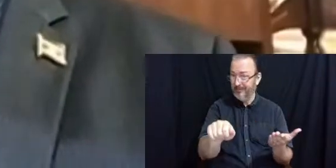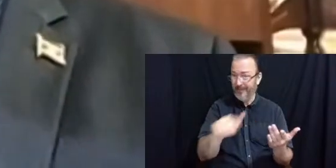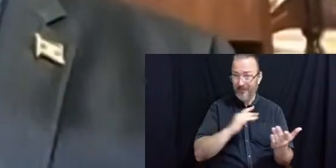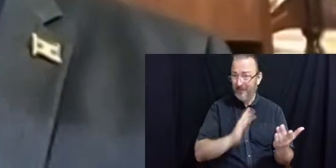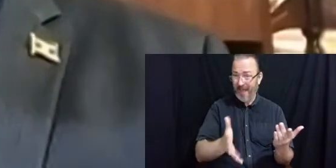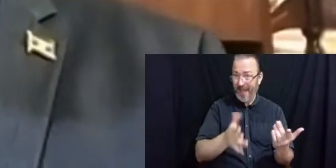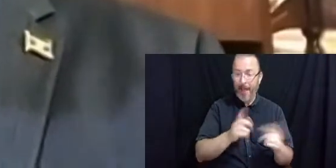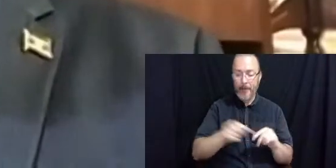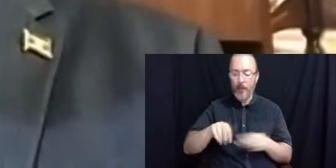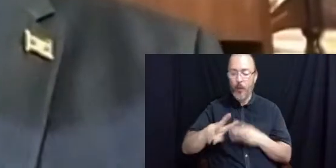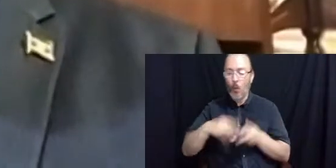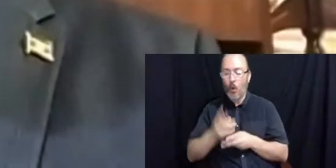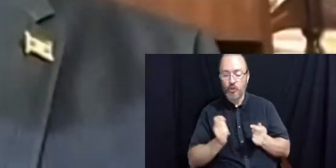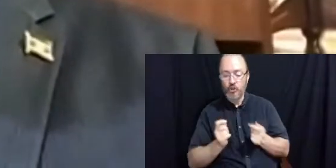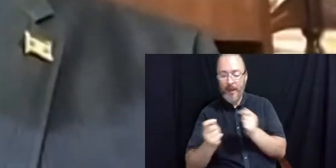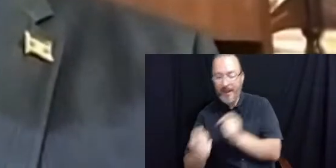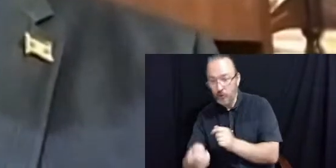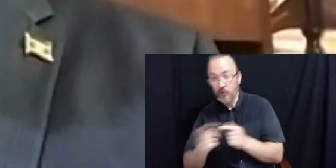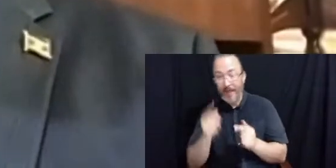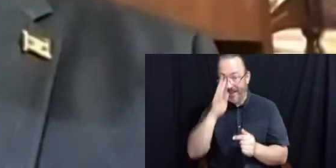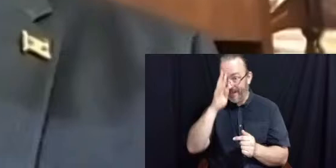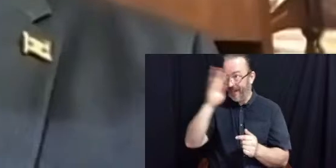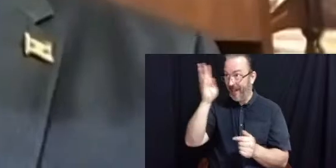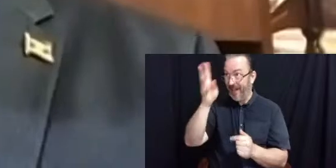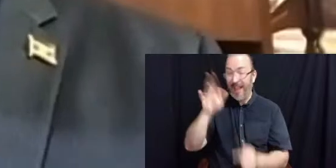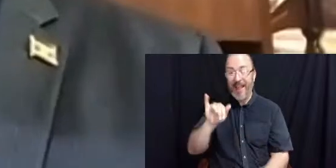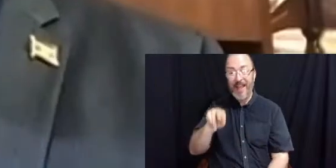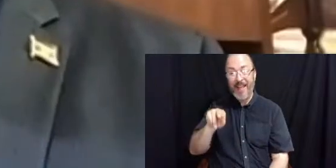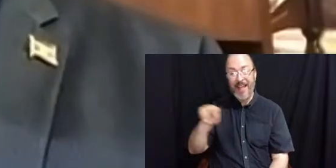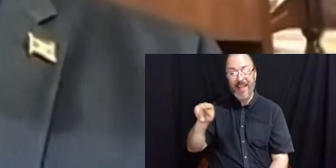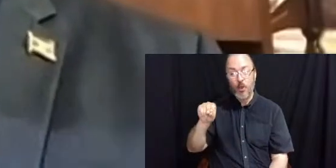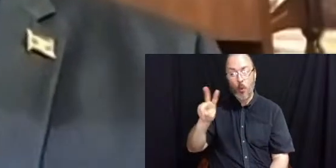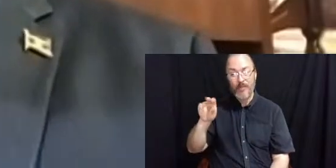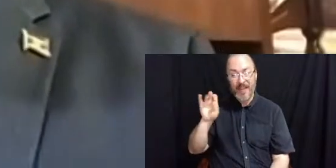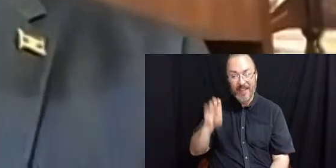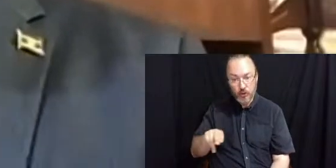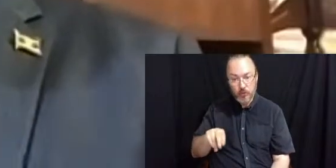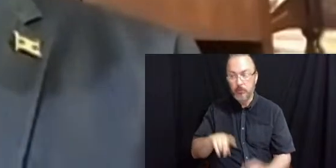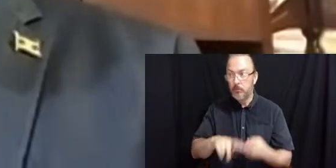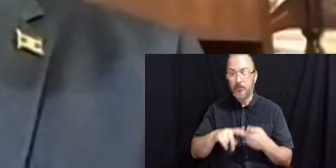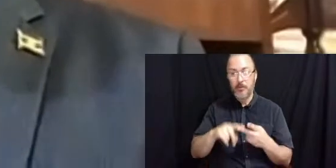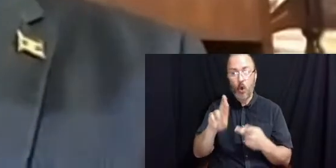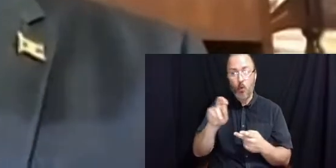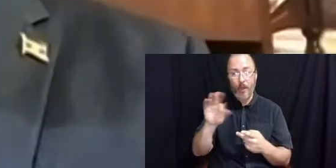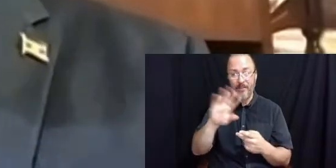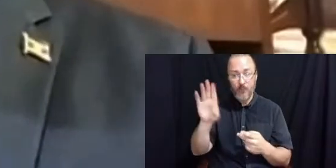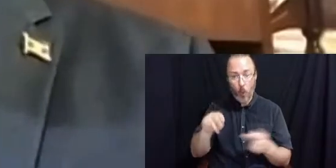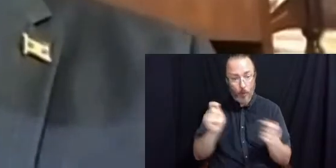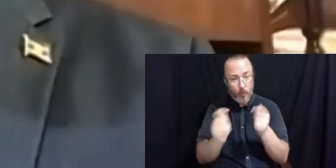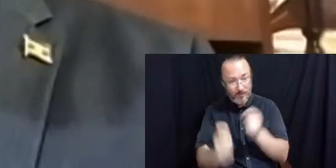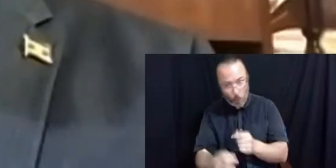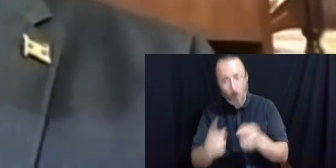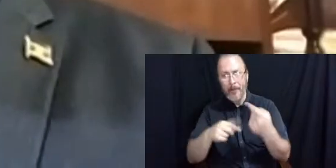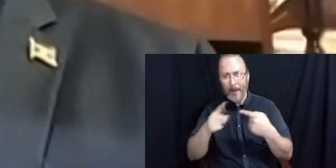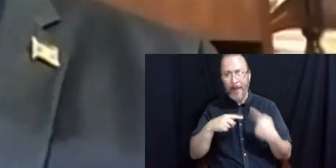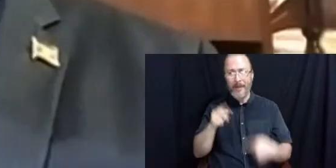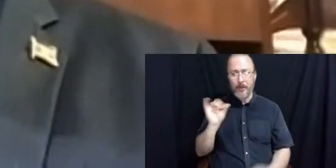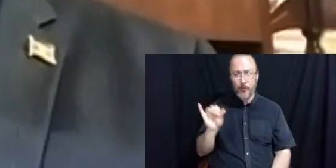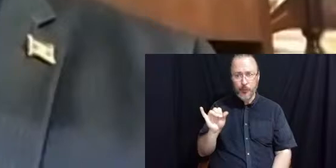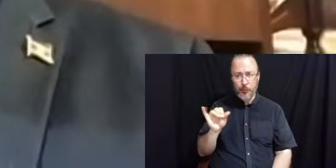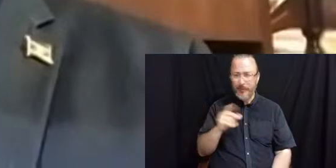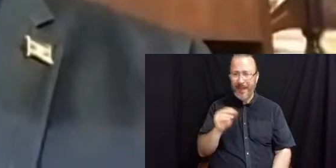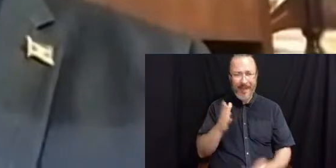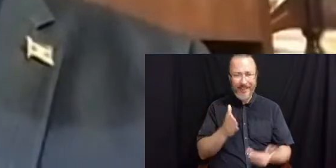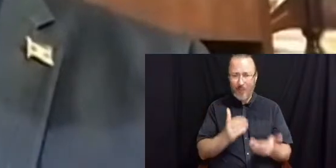enseignants, la bonne qualité des enseignants. Le monde est en pleine mutation, les réformes sont mises en œuvre et de